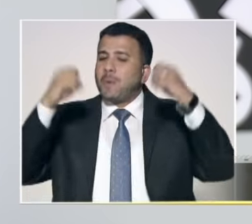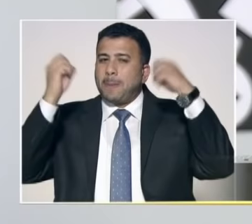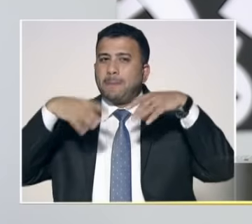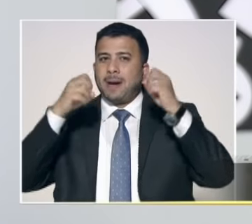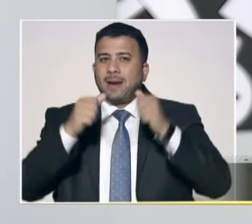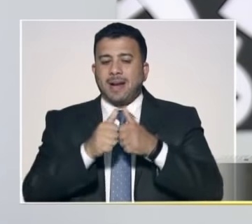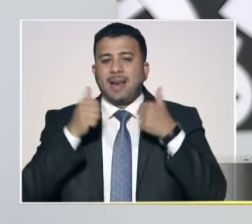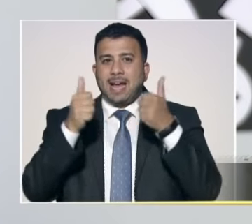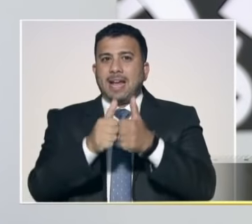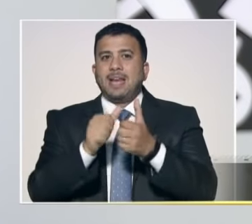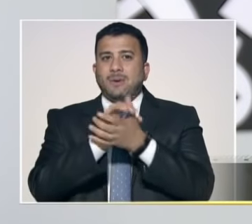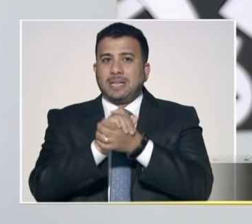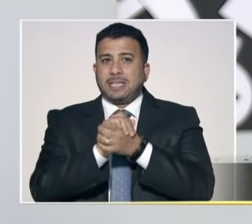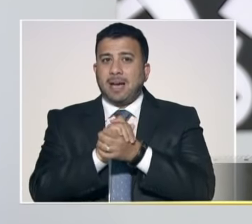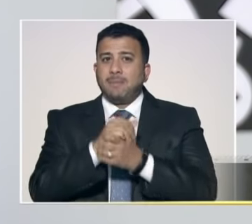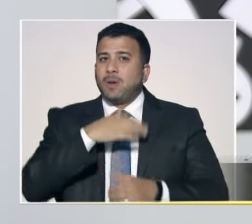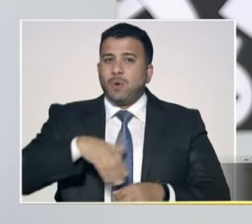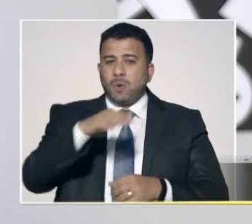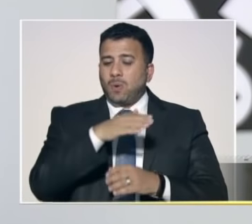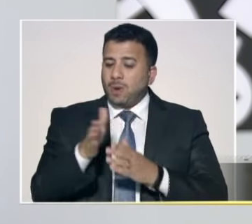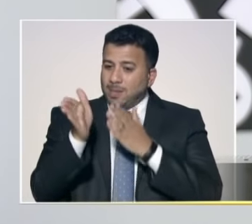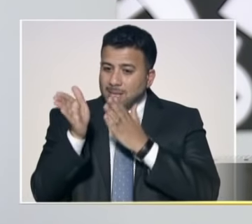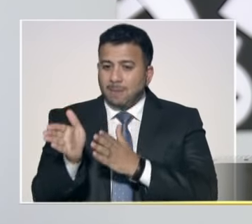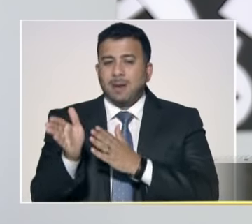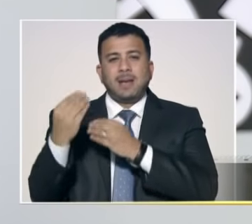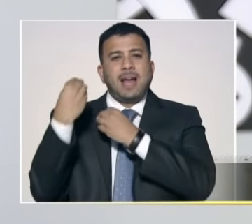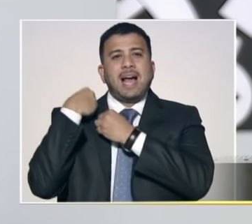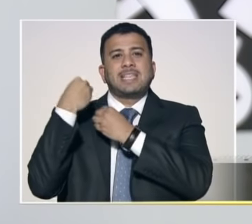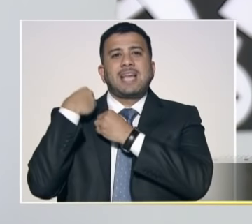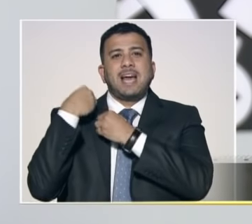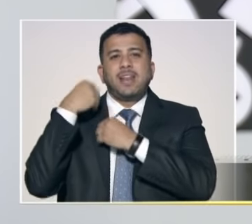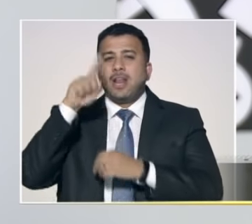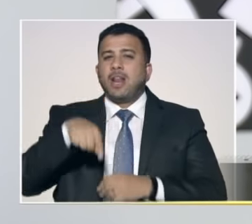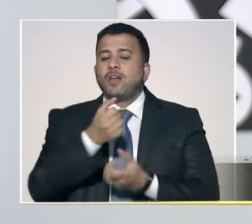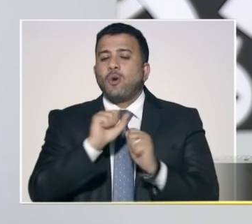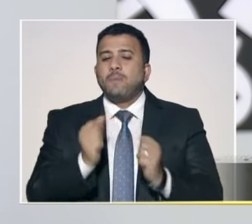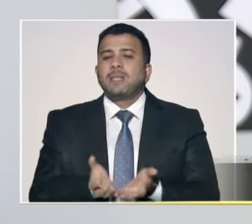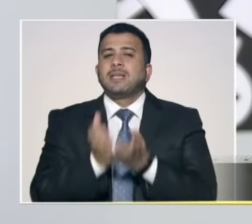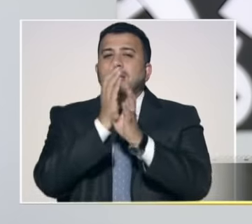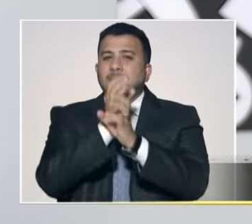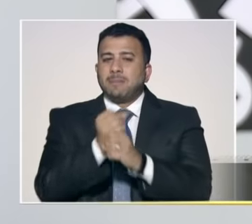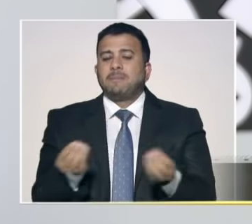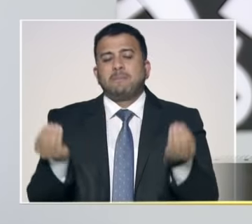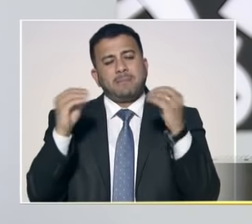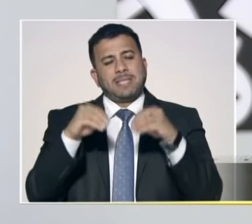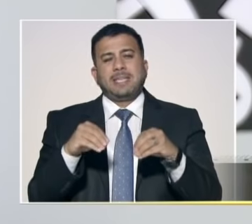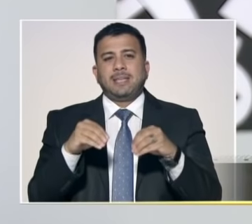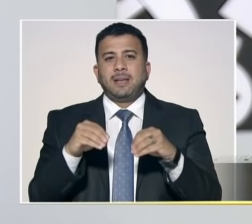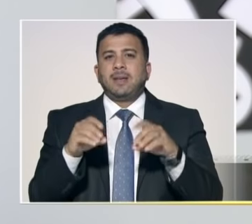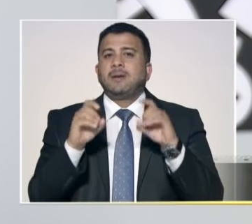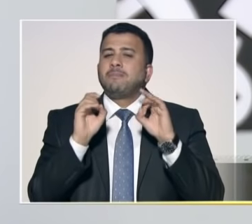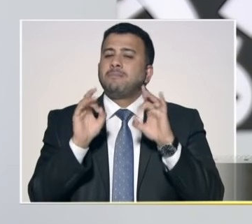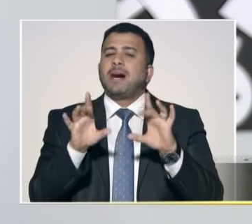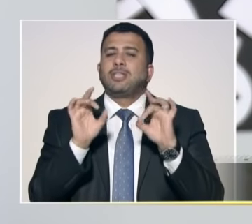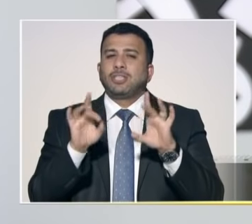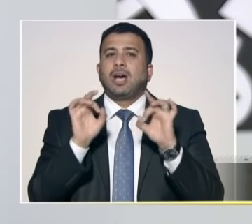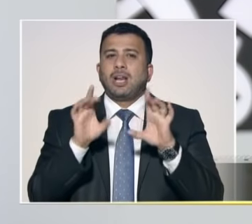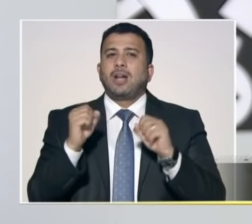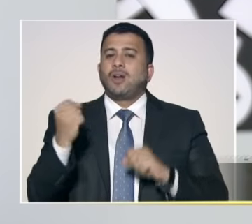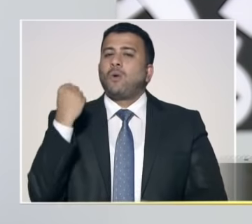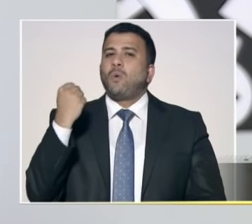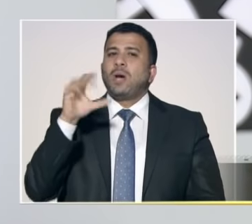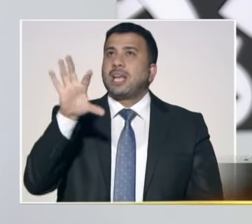عليه وعلى آله وأصحابه والتابعين وعلى من تبعهم بإحسان إلى يوم الدين، وسلم تسليما مزيدا. ما شاء الله